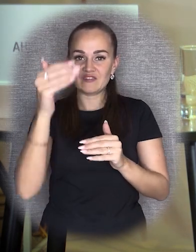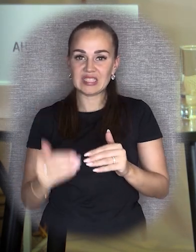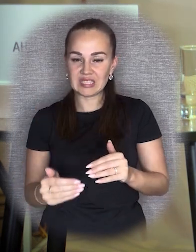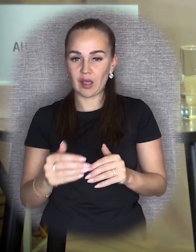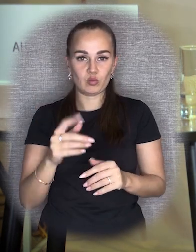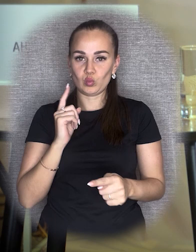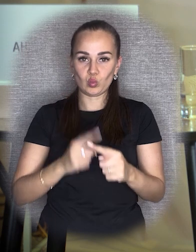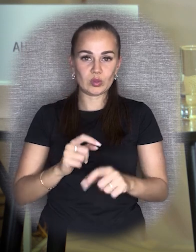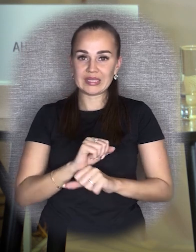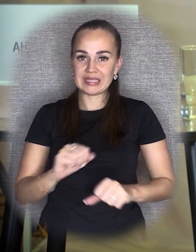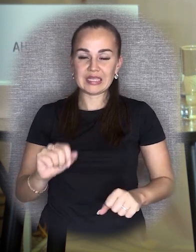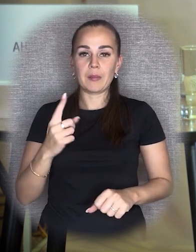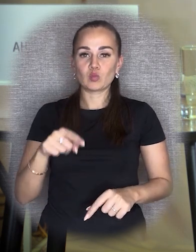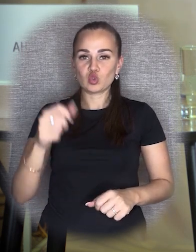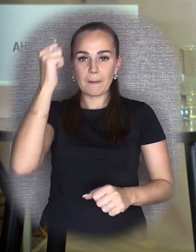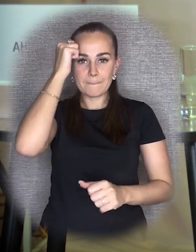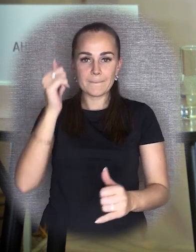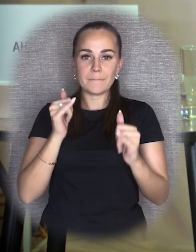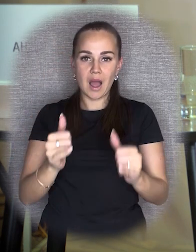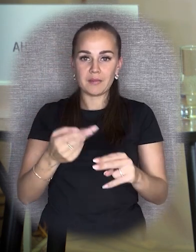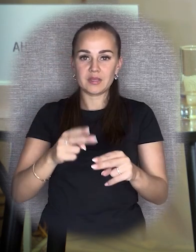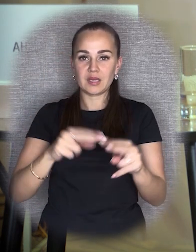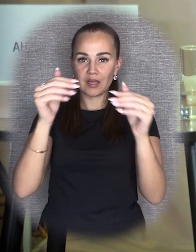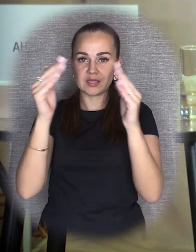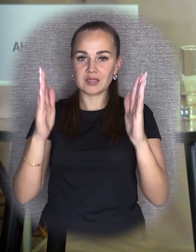стену этого памятника. Но вот это...